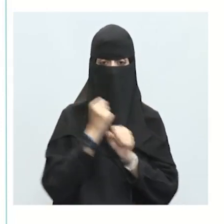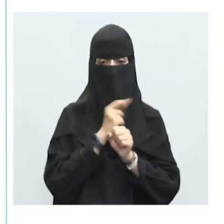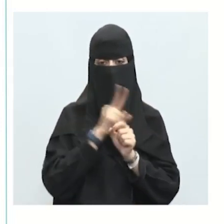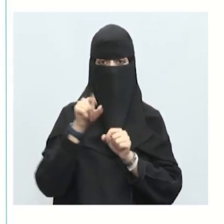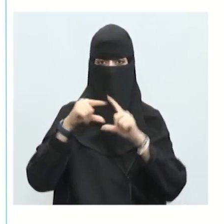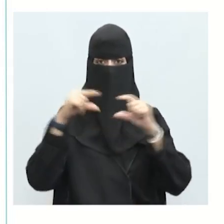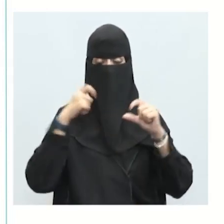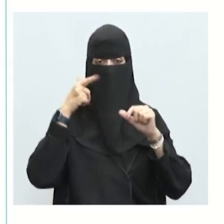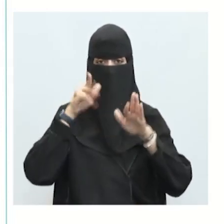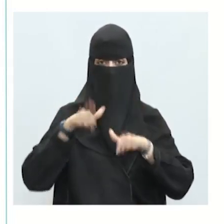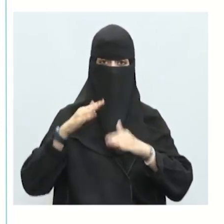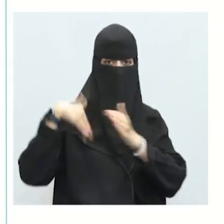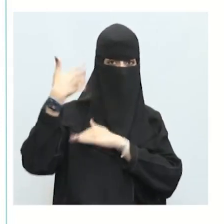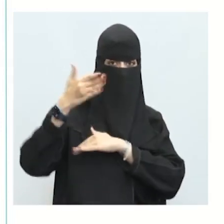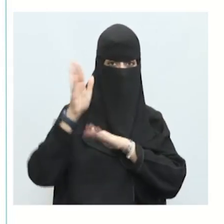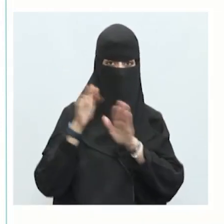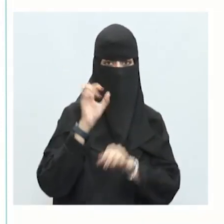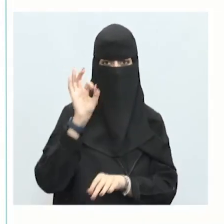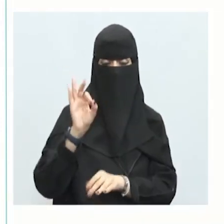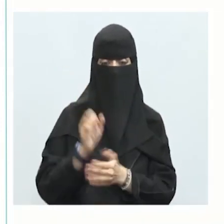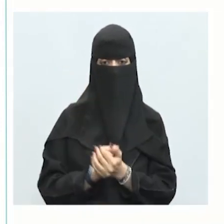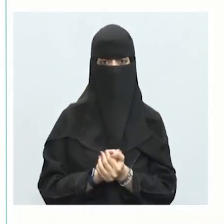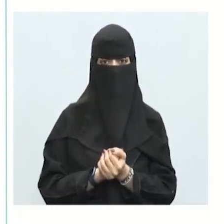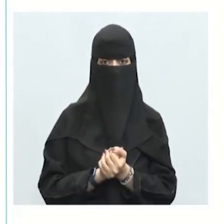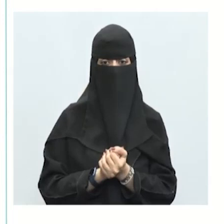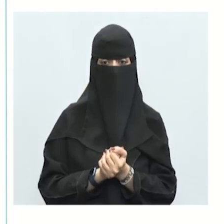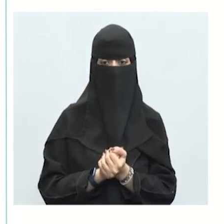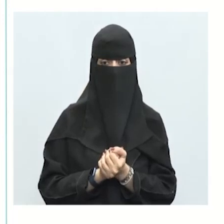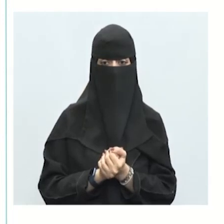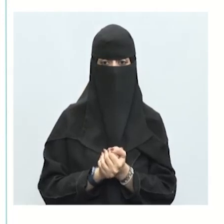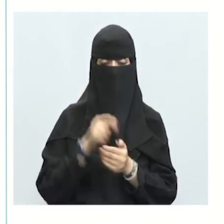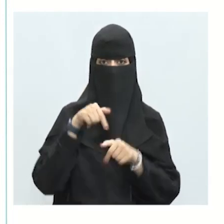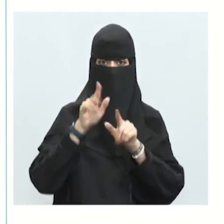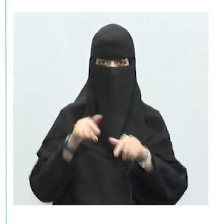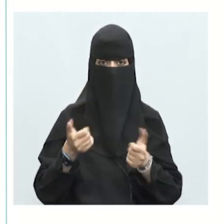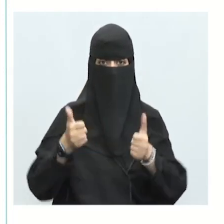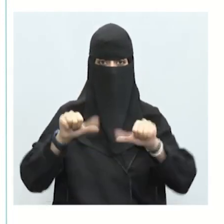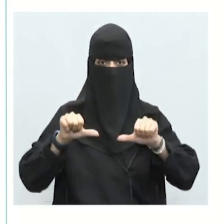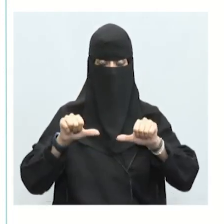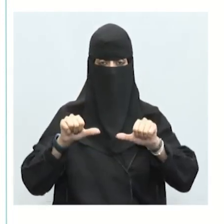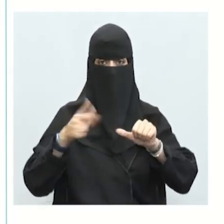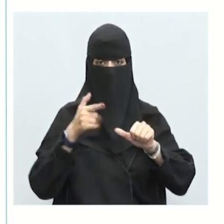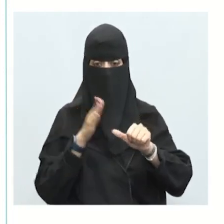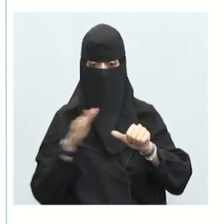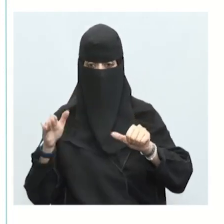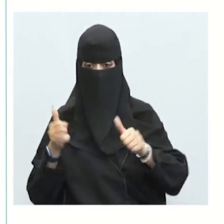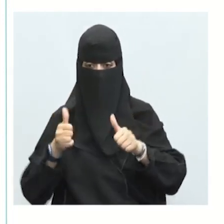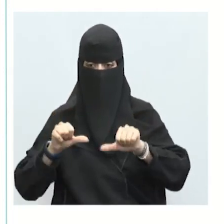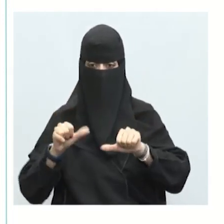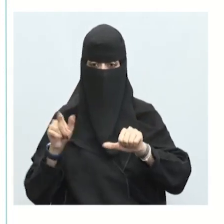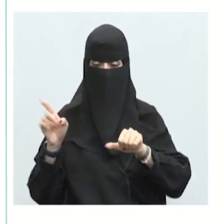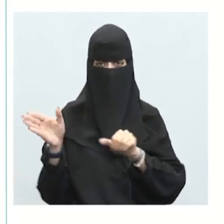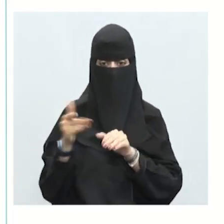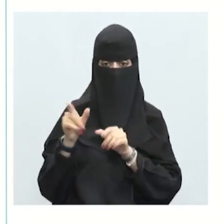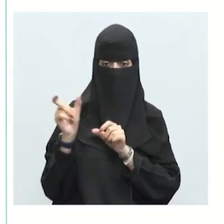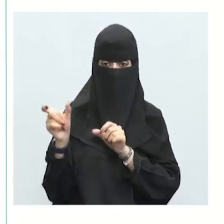العباره او العبارات التي تتبع اف ثم عندنا المسافه البادئه